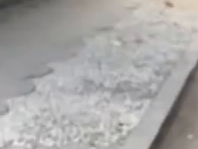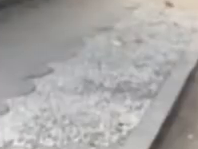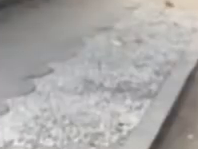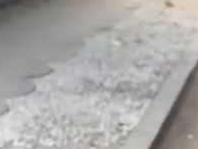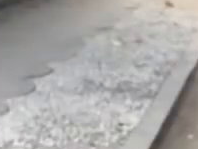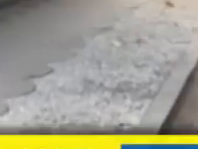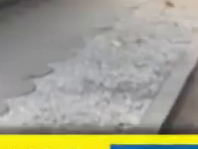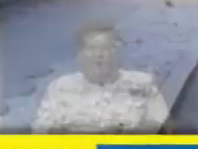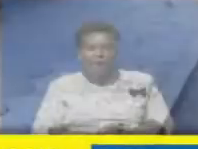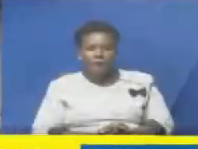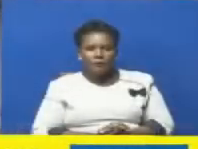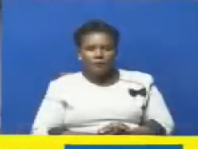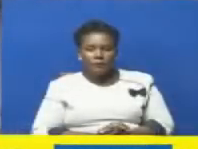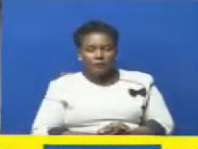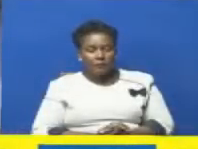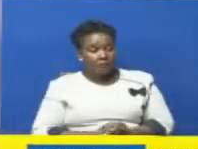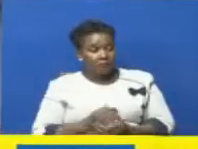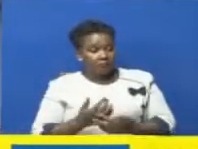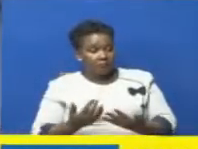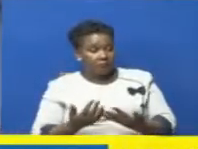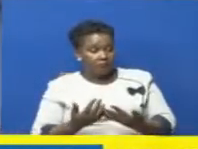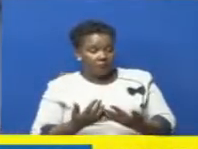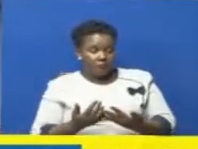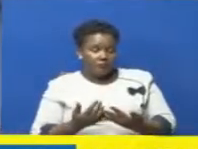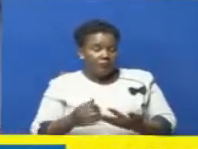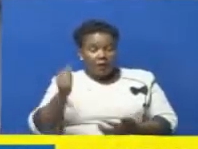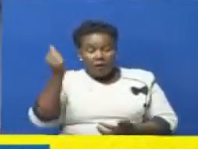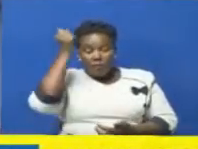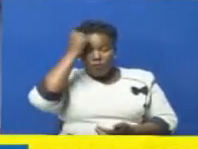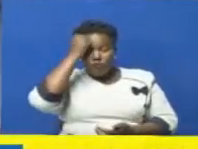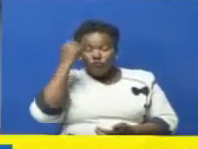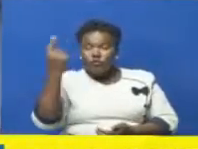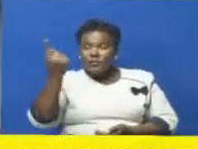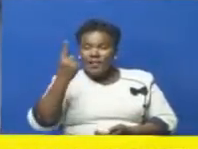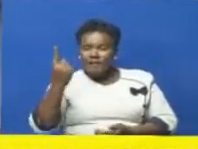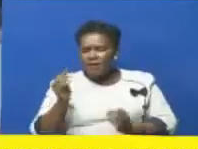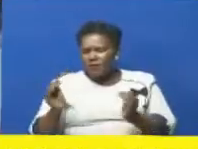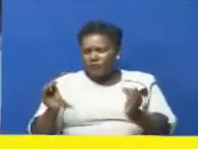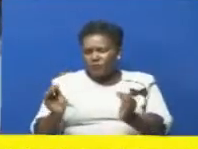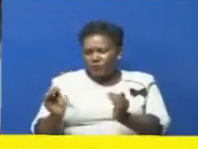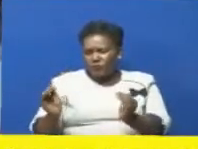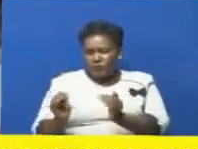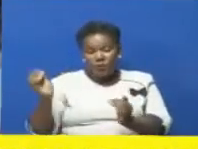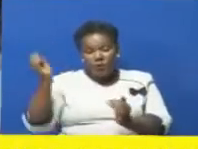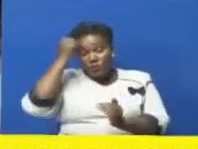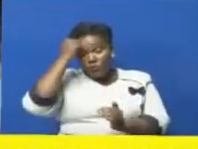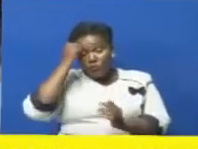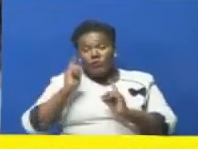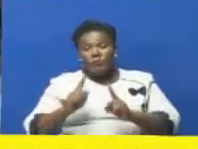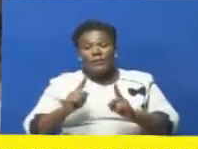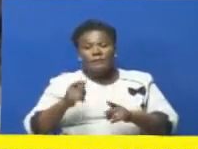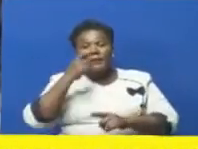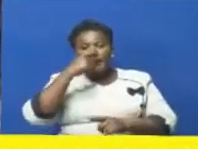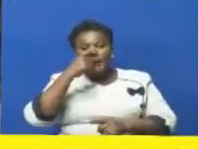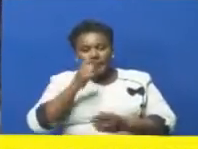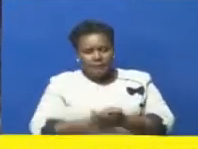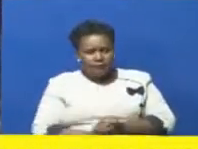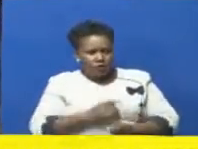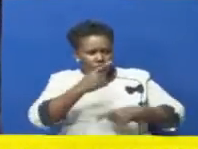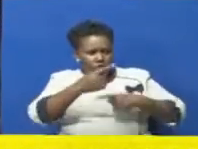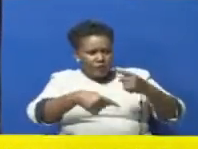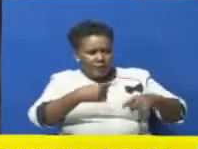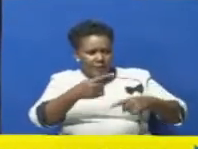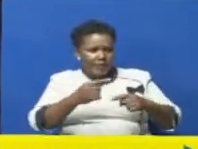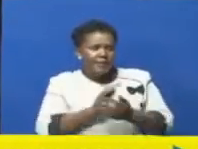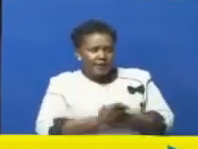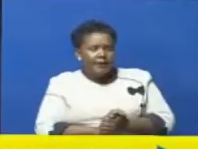Leo katika kuangazia vile ambavyo makumbusho ya taifa imehifadhi kumbukumbu kumhusu Mwalimu Julius Nyerere, tunaendelea na mfululizo wa